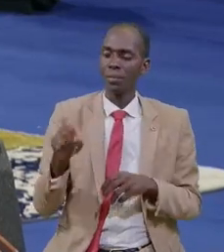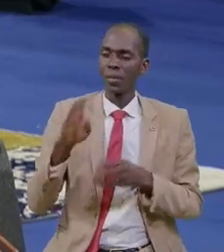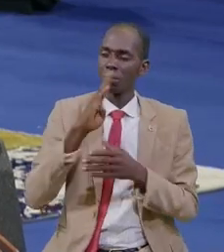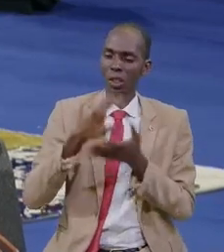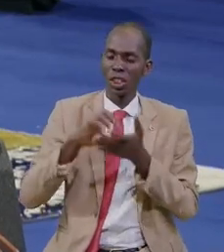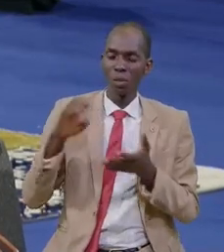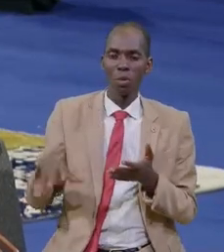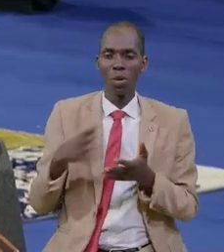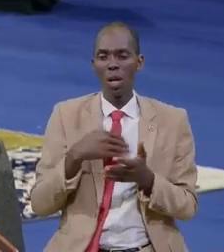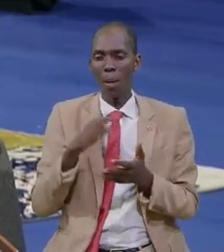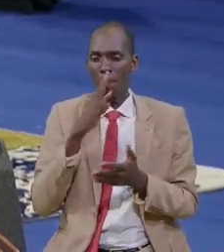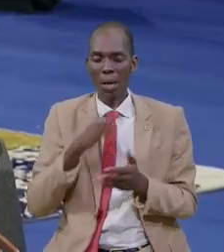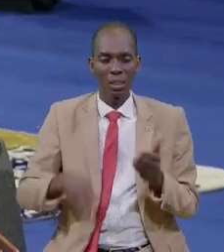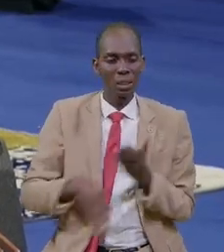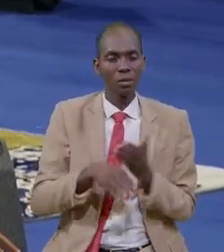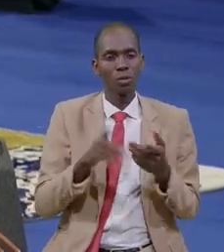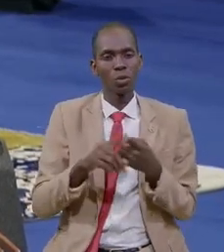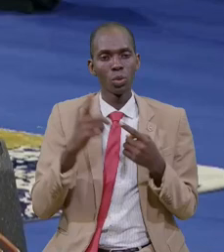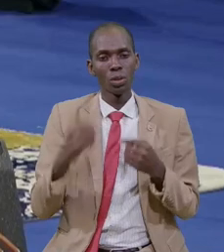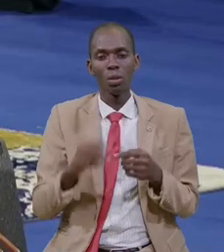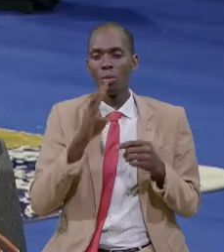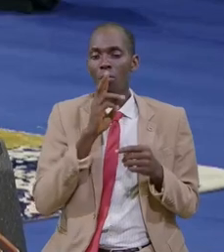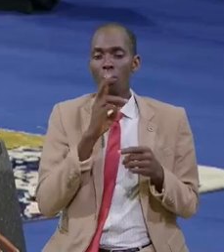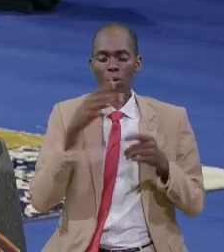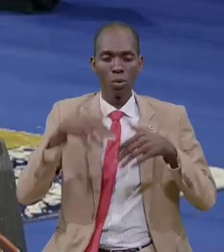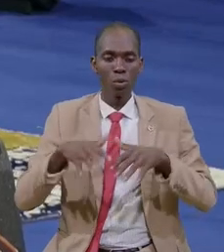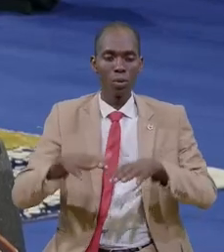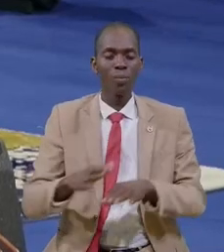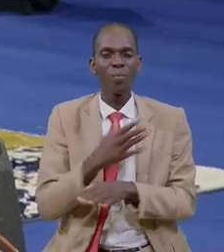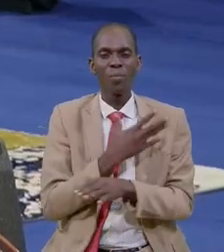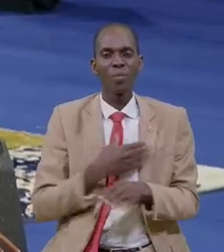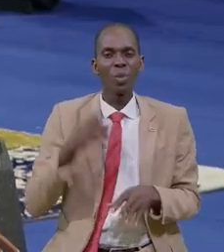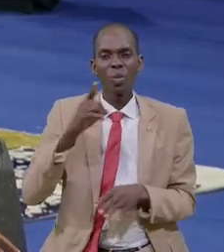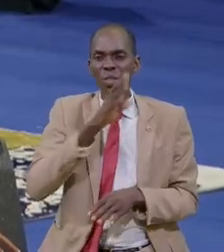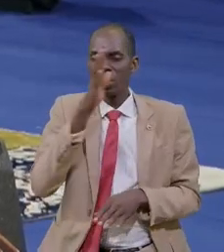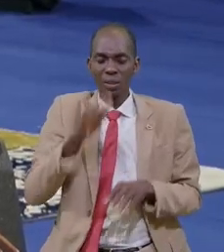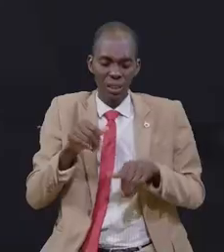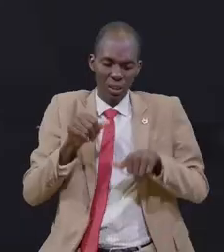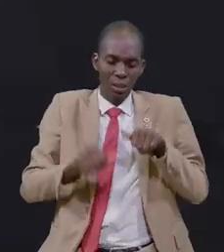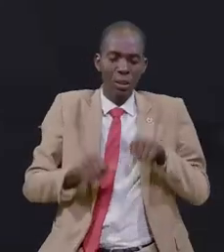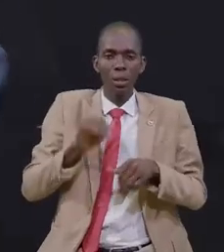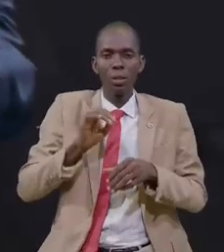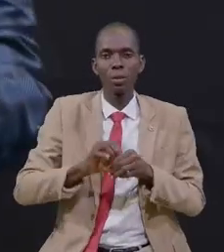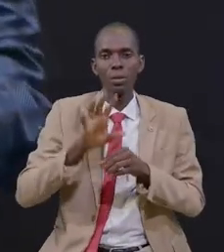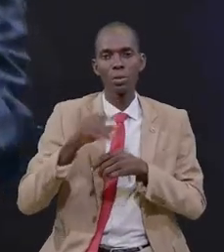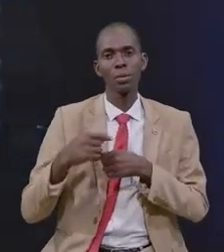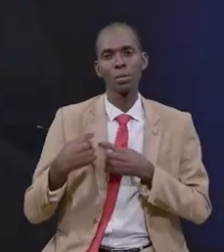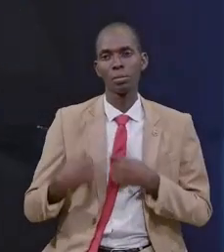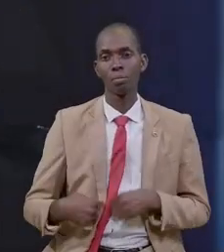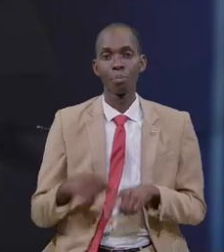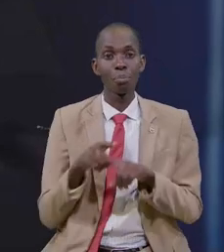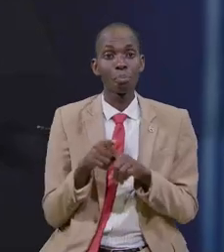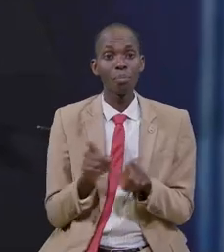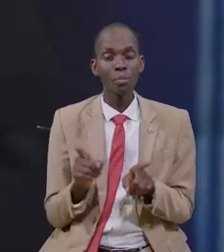jette-toi dans la mer, et s'il ne doute pas en son cœur,